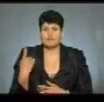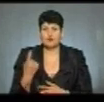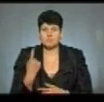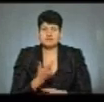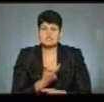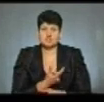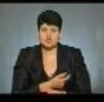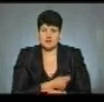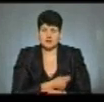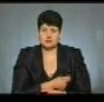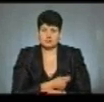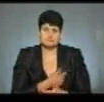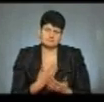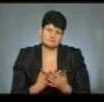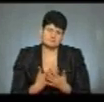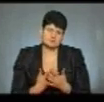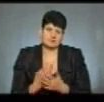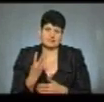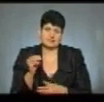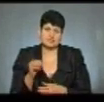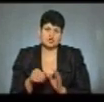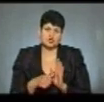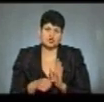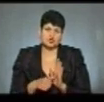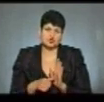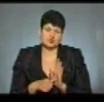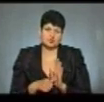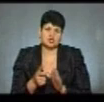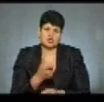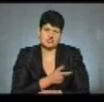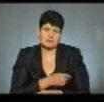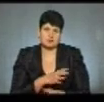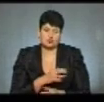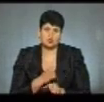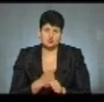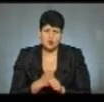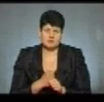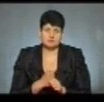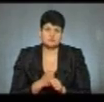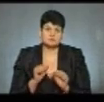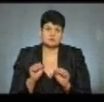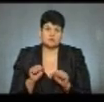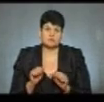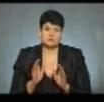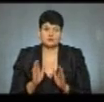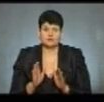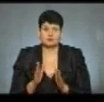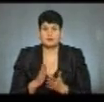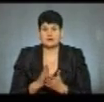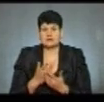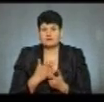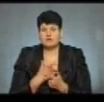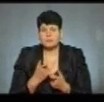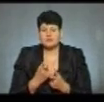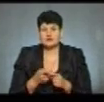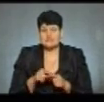щеплено орієнтовно це 3600 щеплень було зроблено. Ну, можливо, ми будемо володіти інформацією,